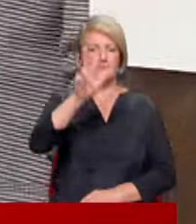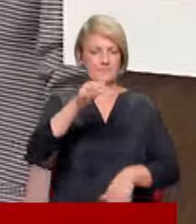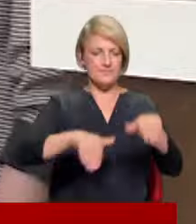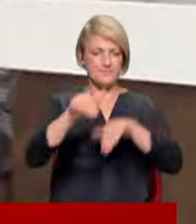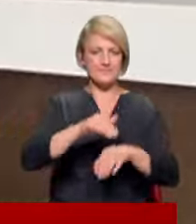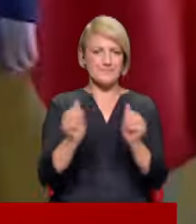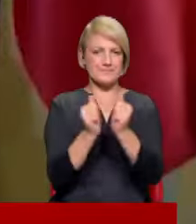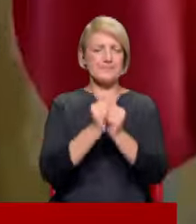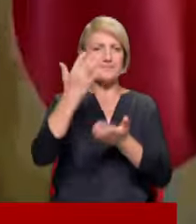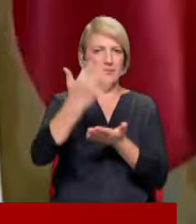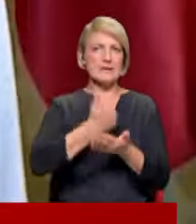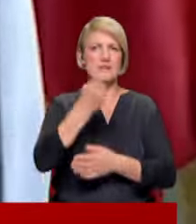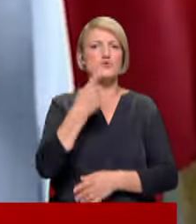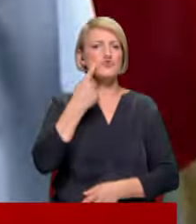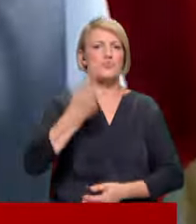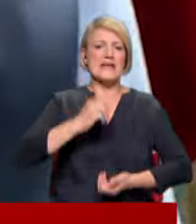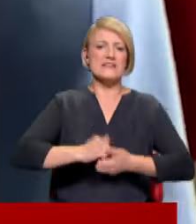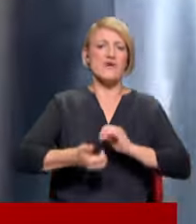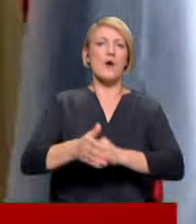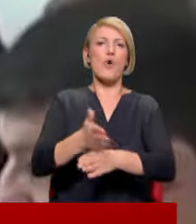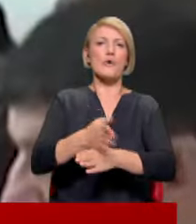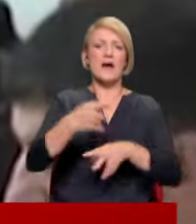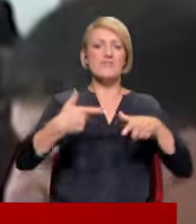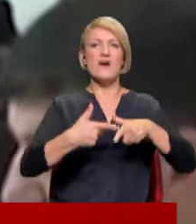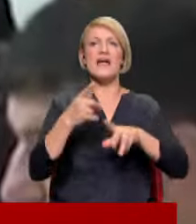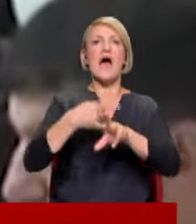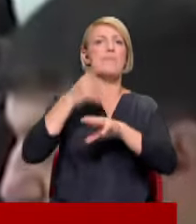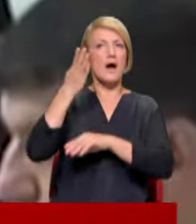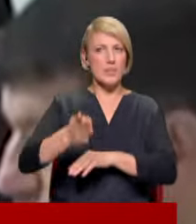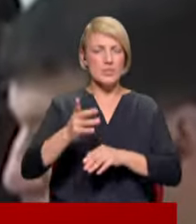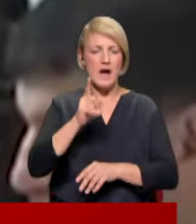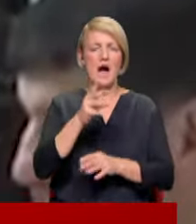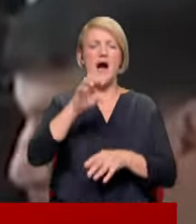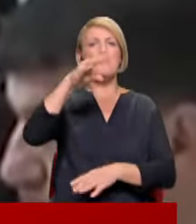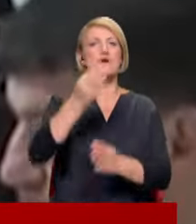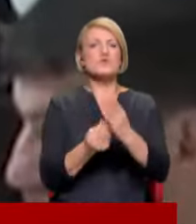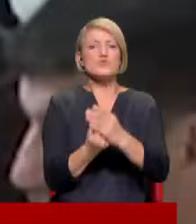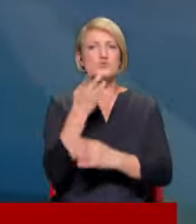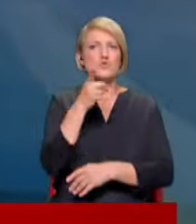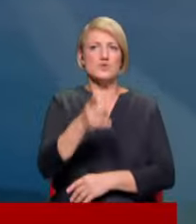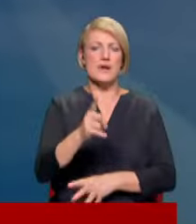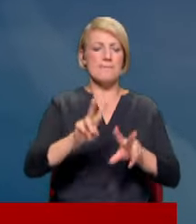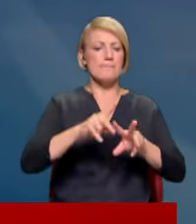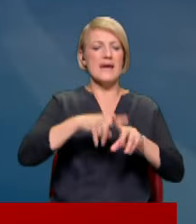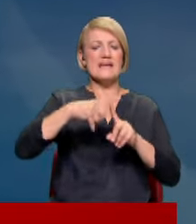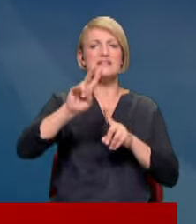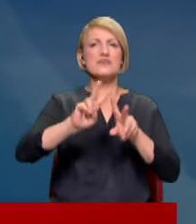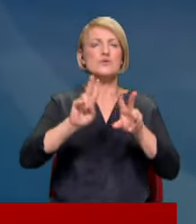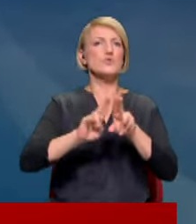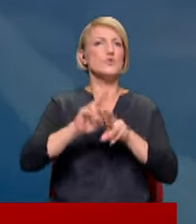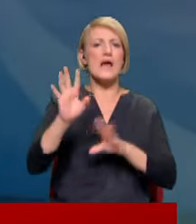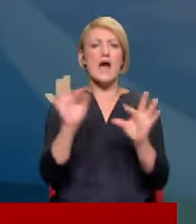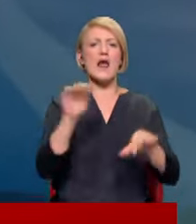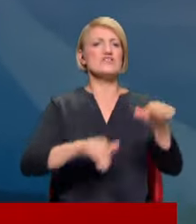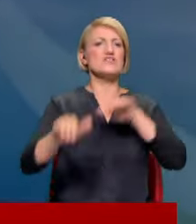seçimlerini birlikte kazandıkları Cumhur ittifakı ortağı Fatih erbakan'la AK Parti kurucularından eski vekil Metin külük de erken